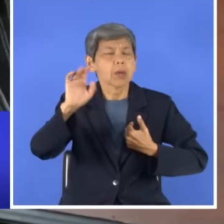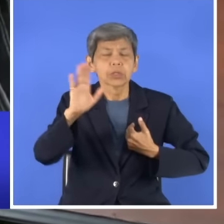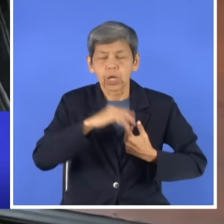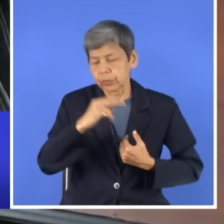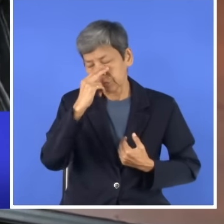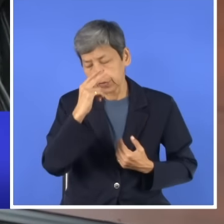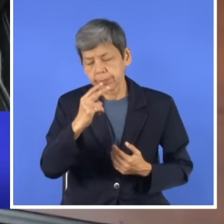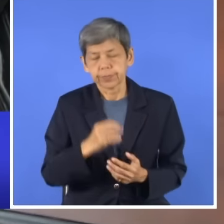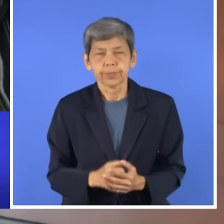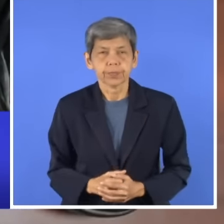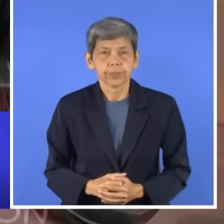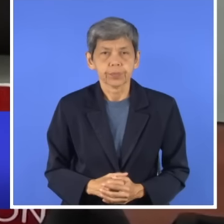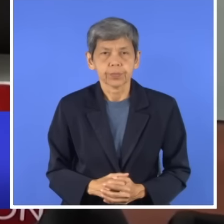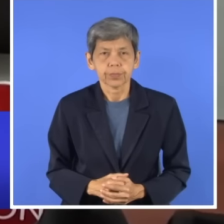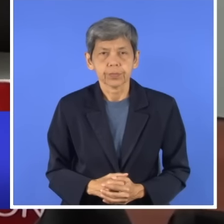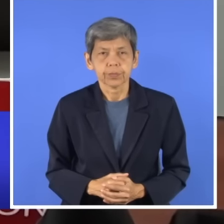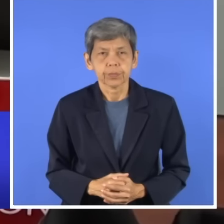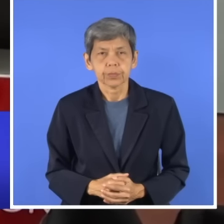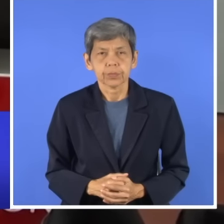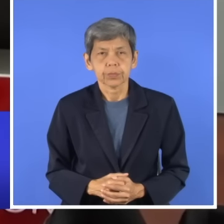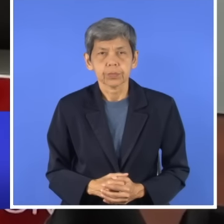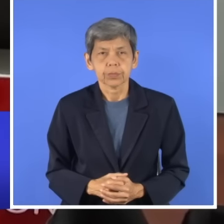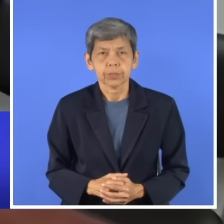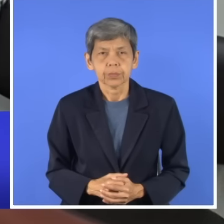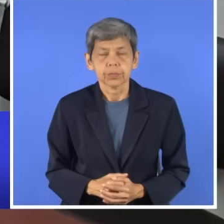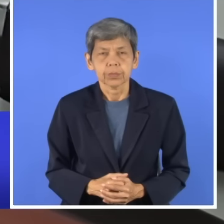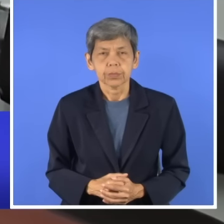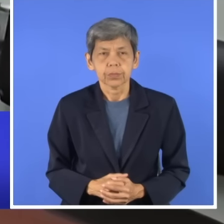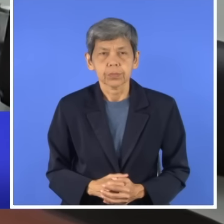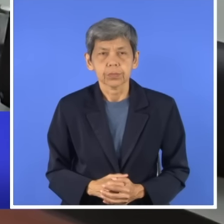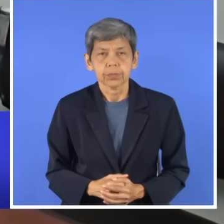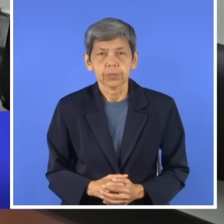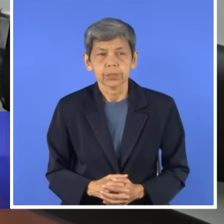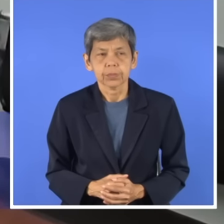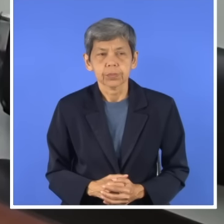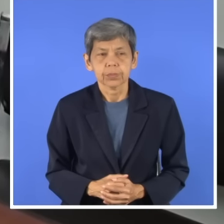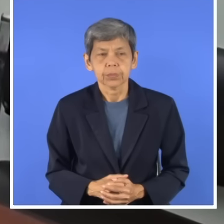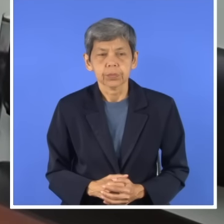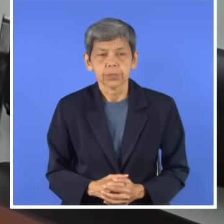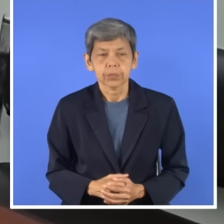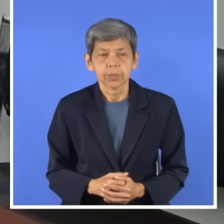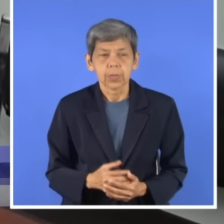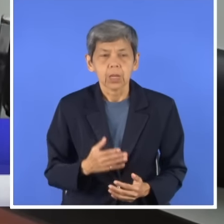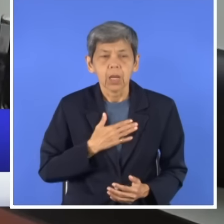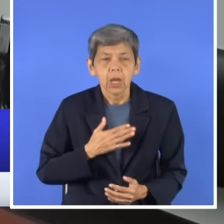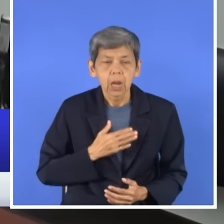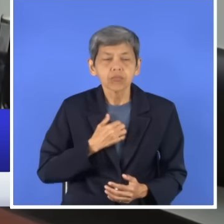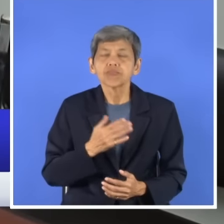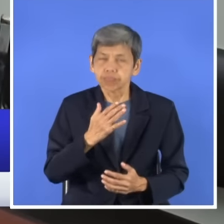ะ ขับที่จะที่ไหนครับเขาก็อันนี้เซฟว่าที่เ